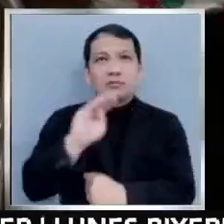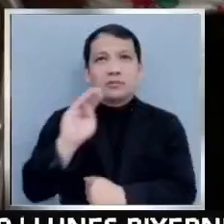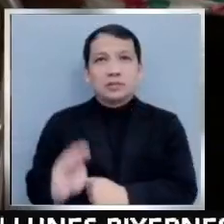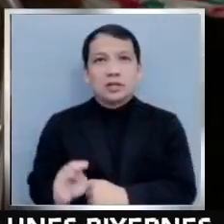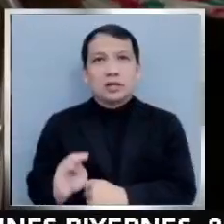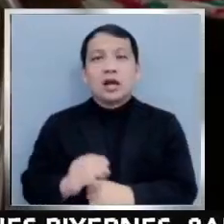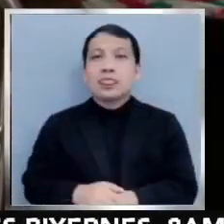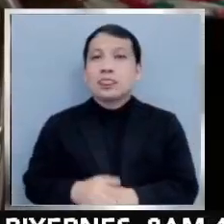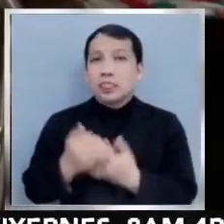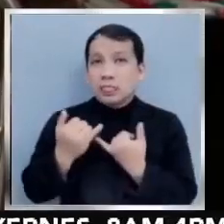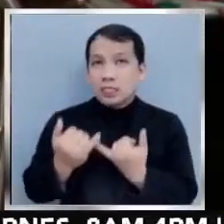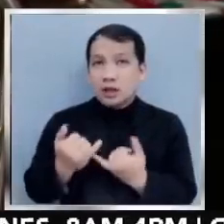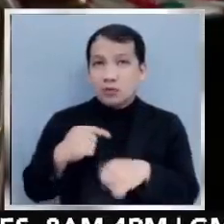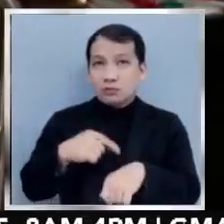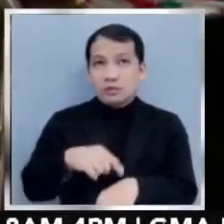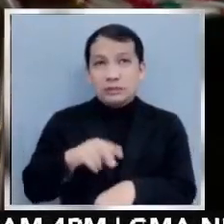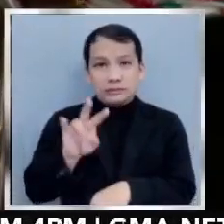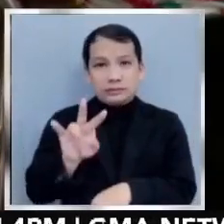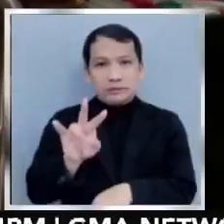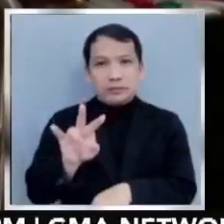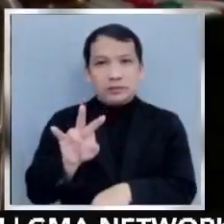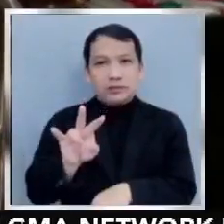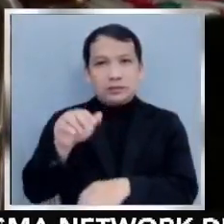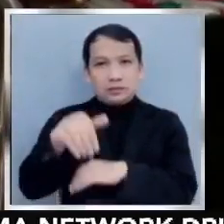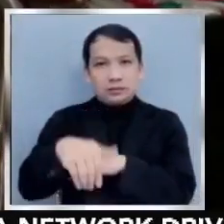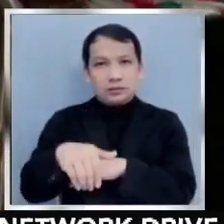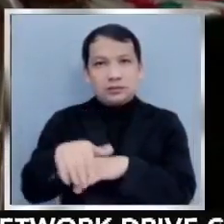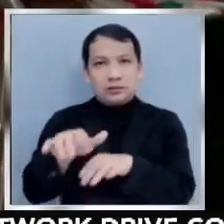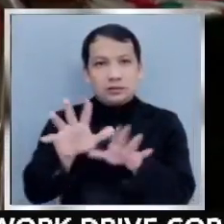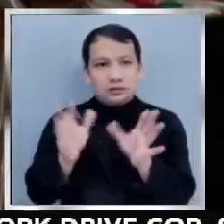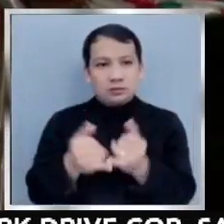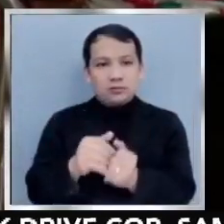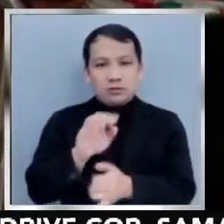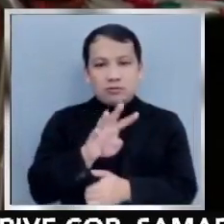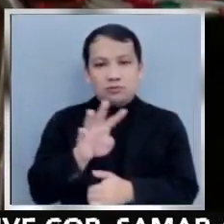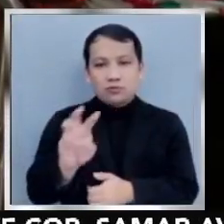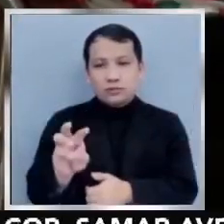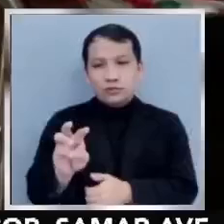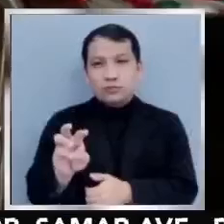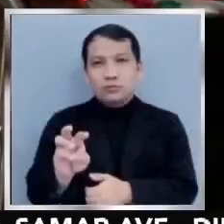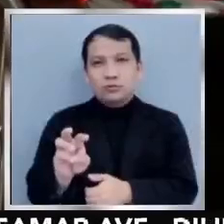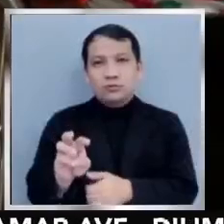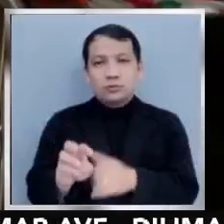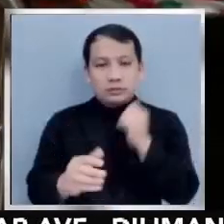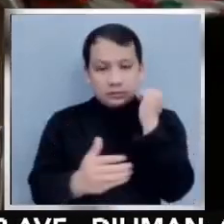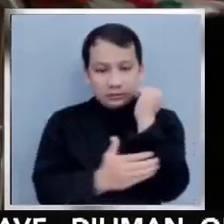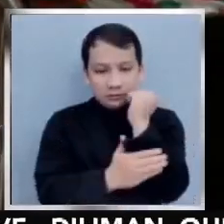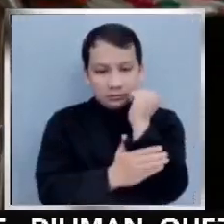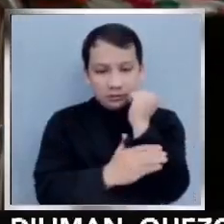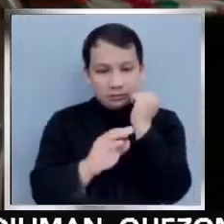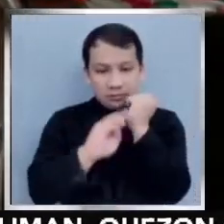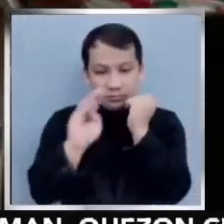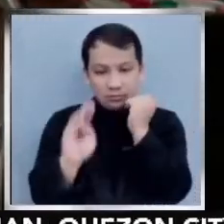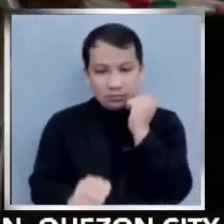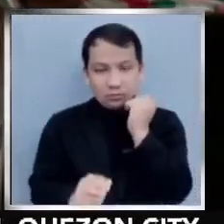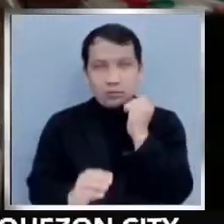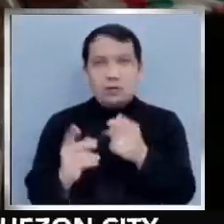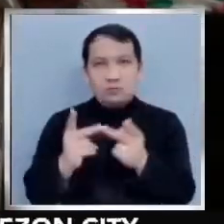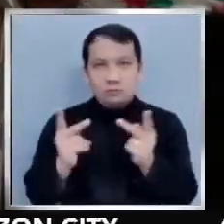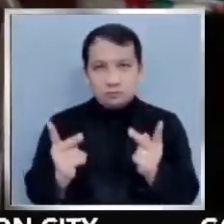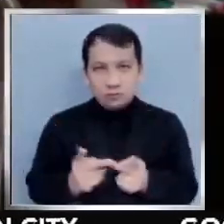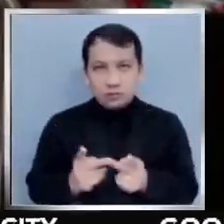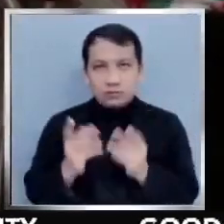alas 7 ng gabi, kasama itong barangay 446 sa Sampaloc, Maynila. Ito po yung lugar na sineservisyo